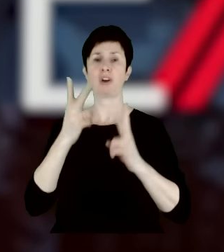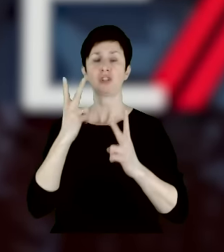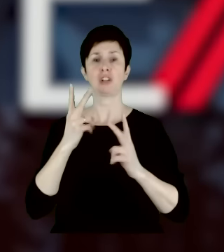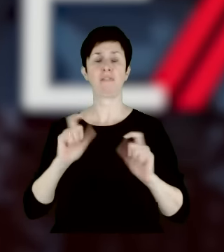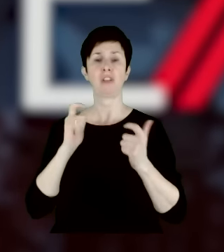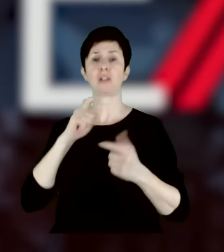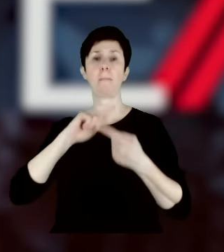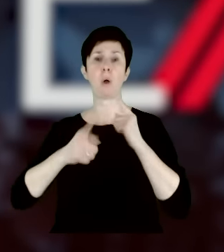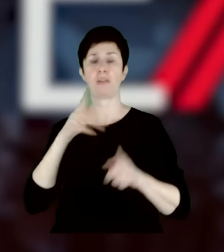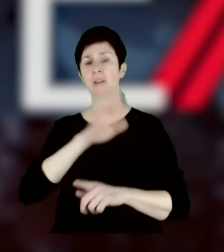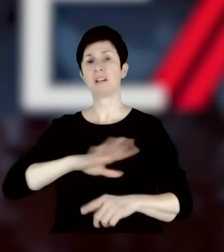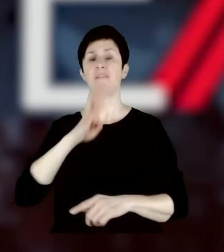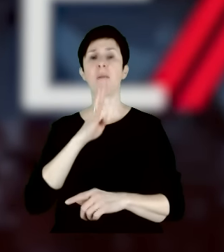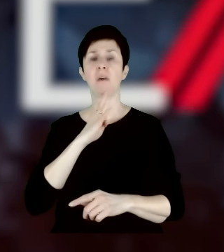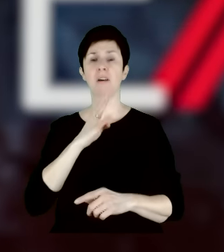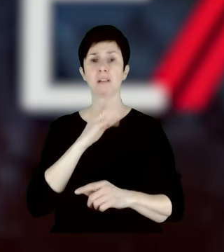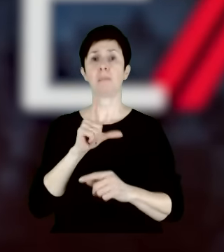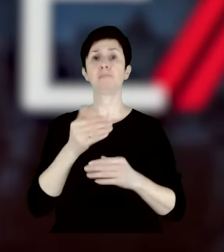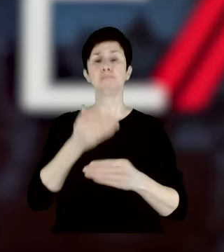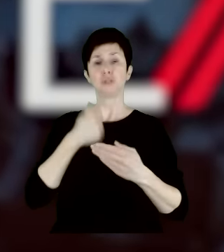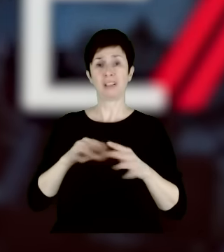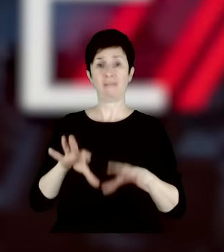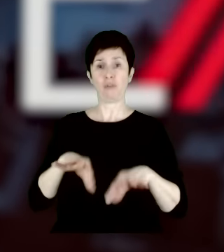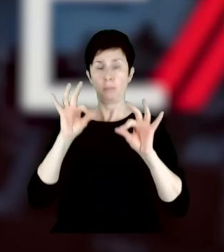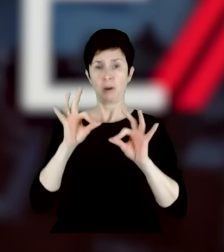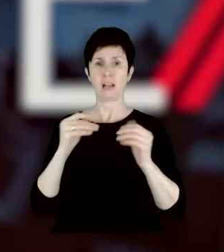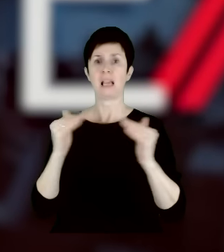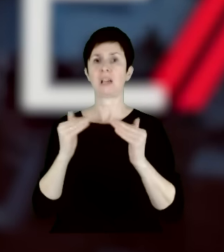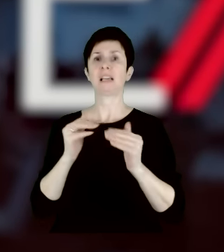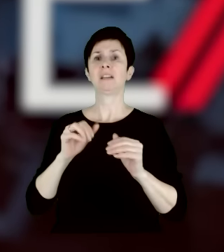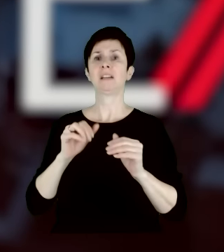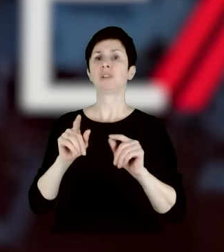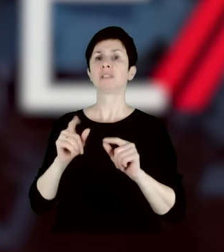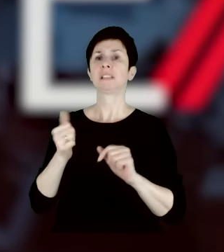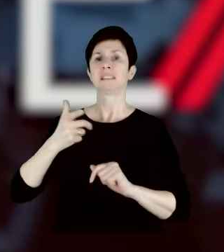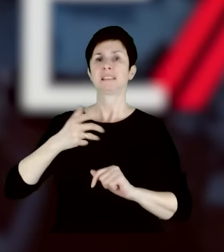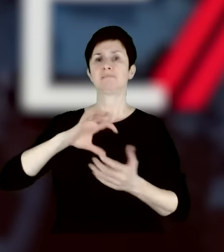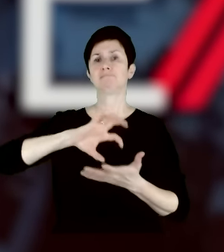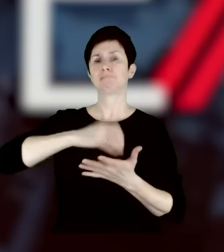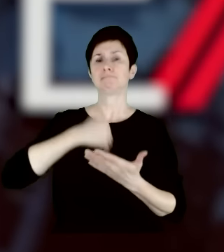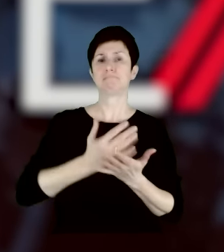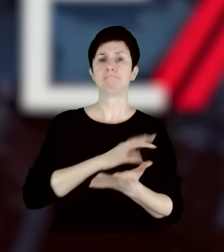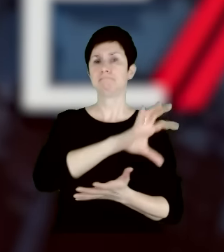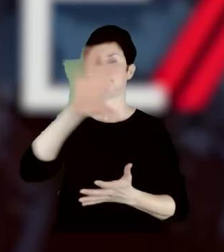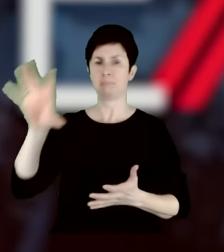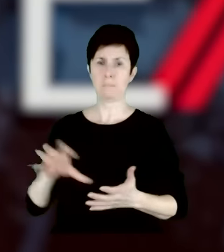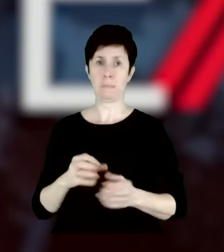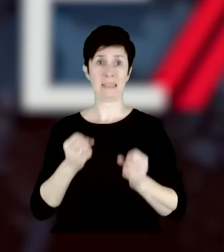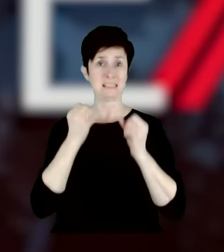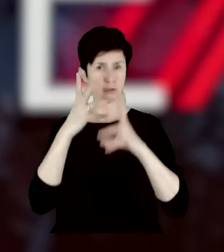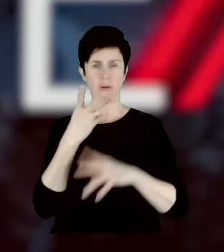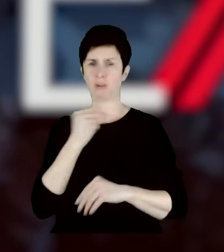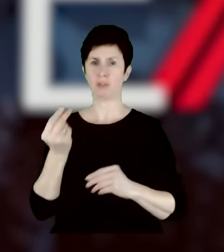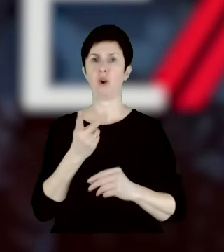scenie. Prawybory dwóch największych partii równocześnie w kilkunastu stanach nie przyniosły zaskoczenia. Donald Trump i Joe Biden są coraz bliżej